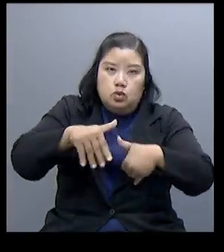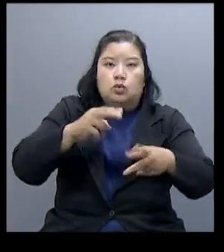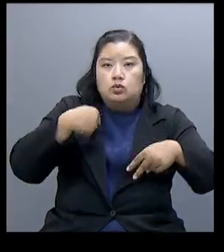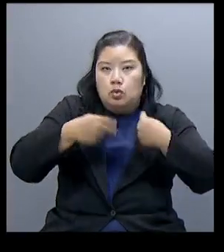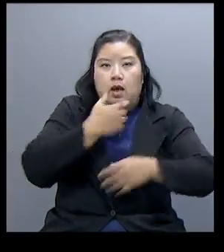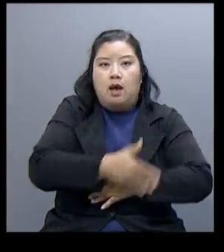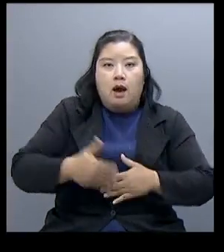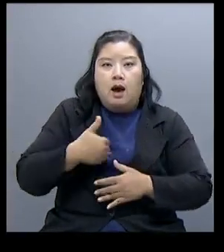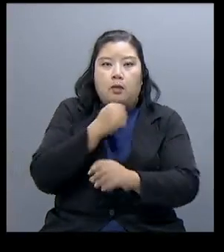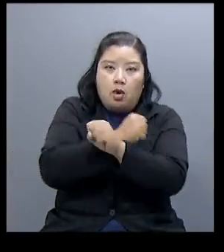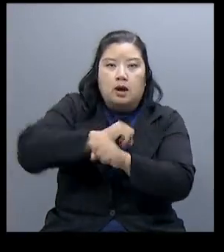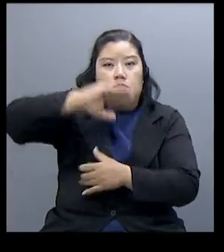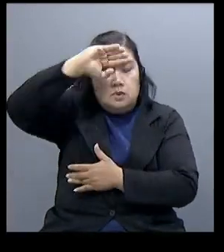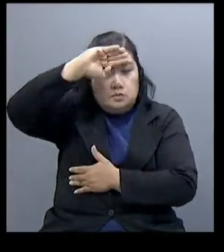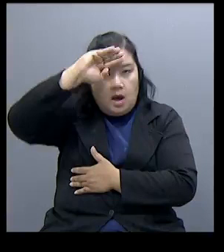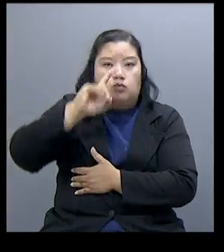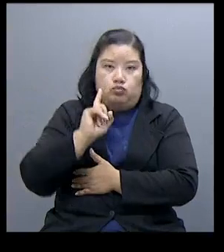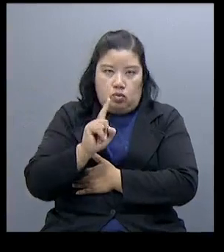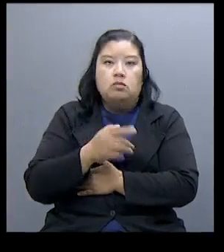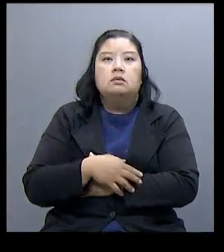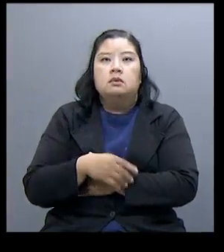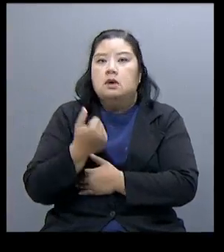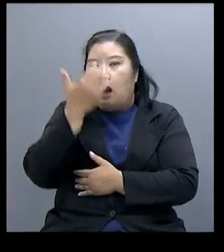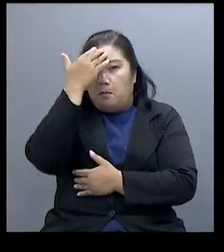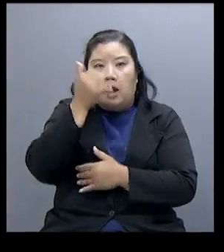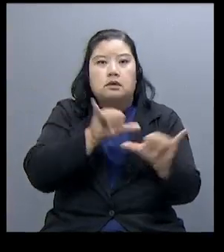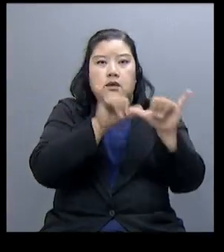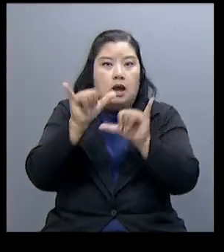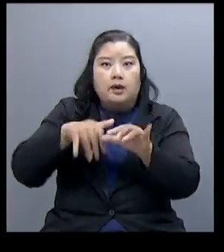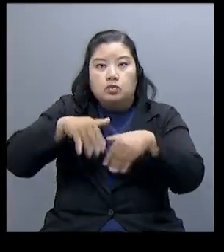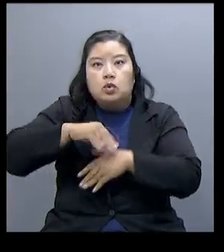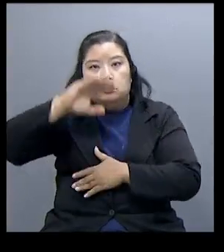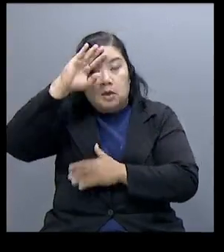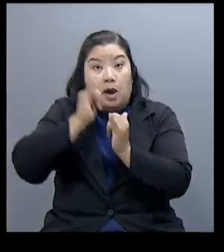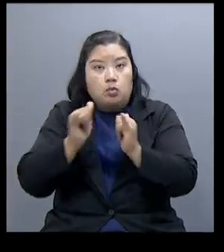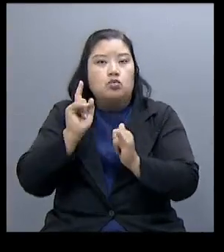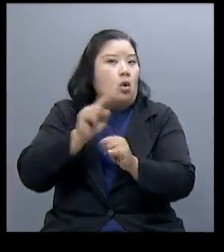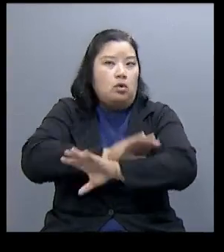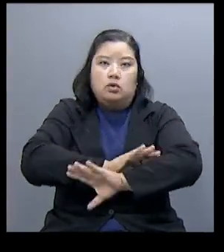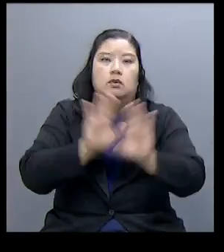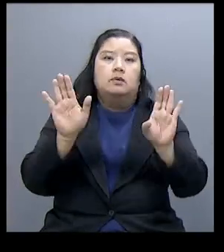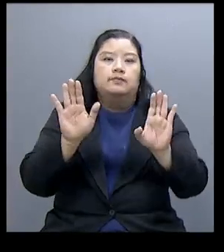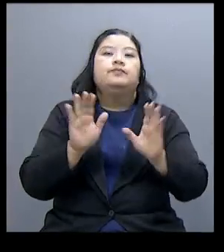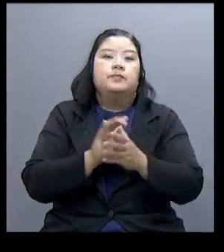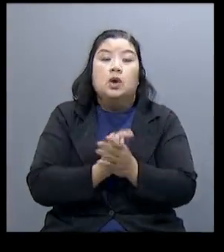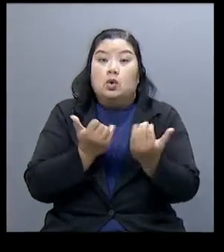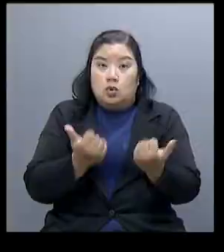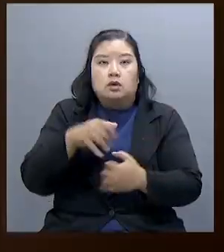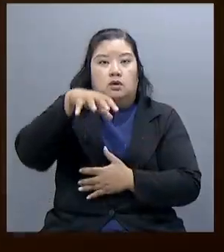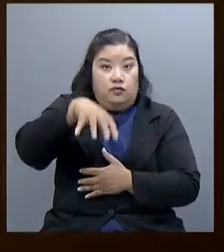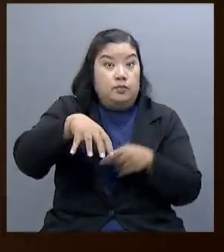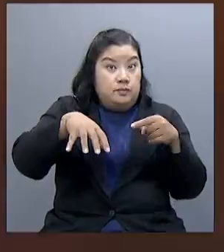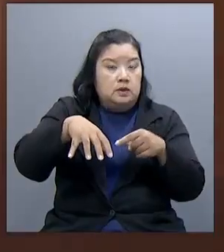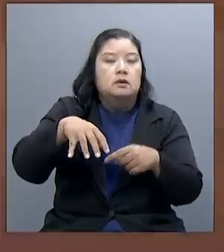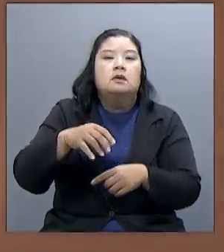พในทันทีรวมไปถึงต้องยกเลิกคำสั่งอพยพองค์การอนามัยโลกเปิดเผยข้อมูลค่ะว่าโรงพยาบาลอัลอาลี